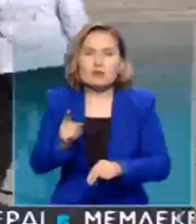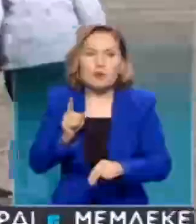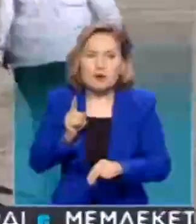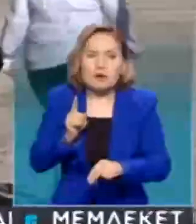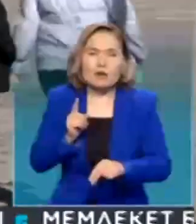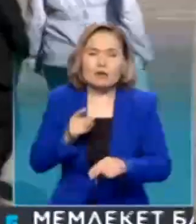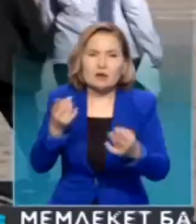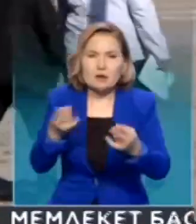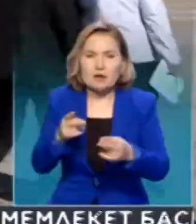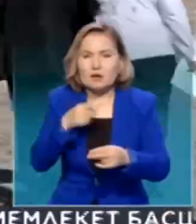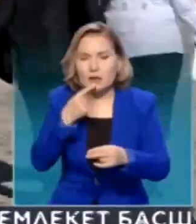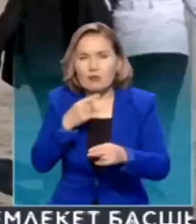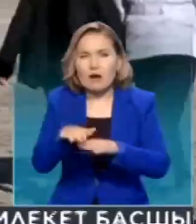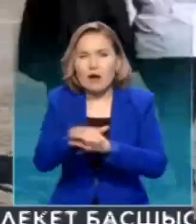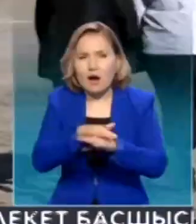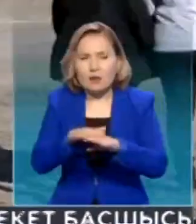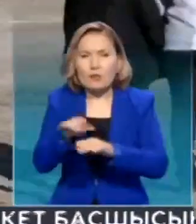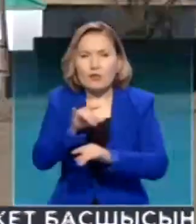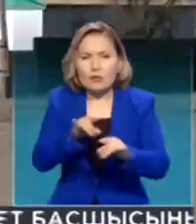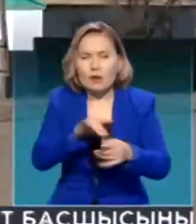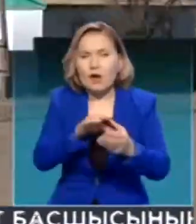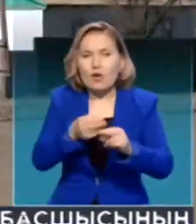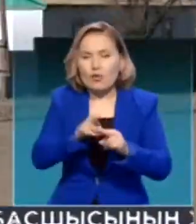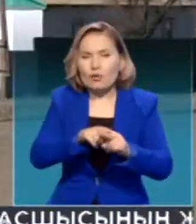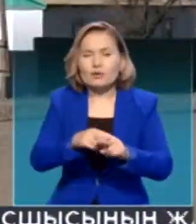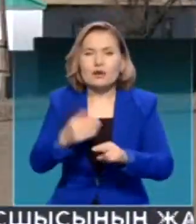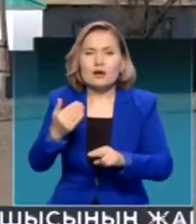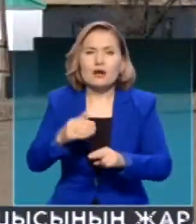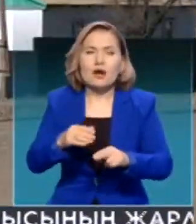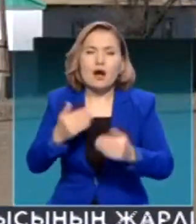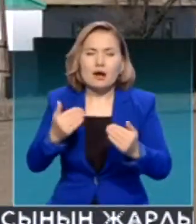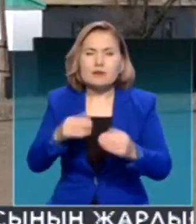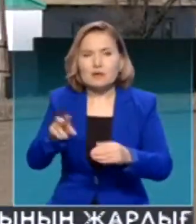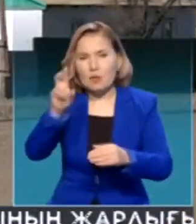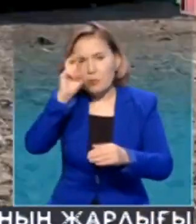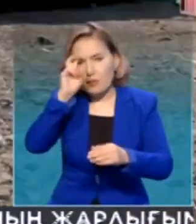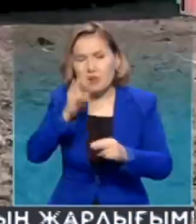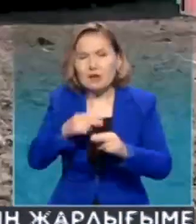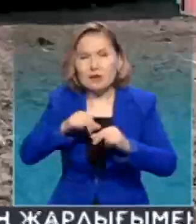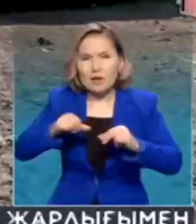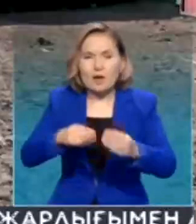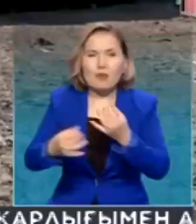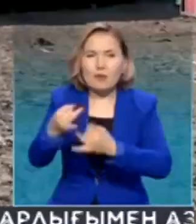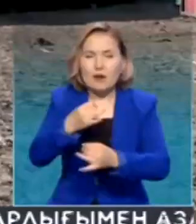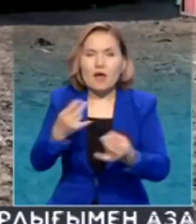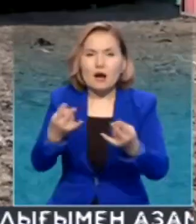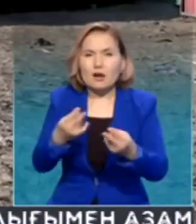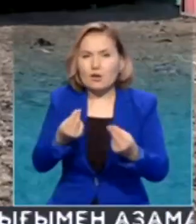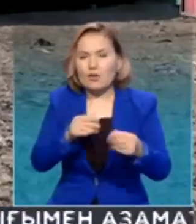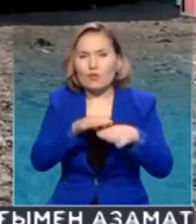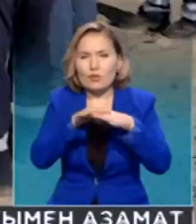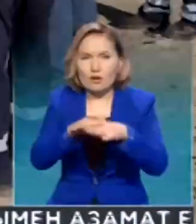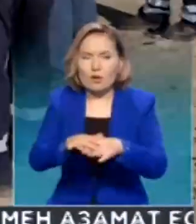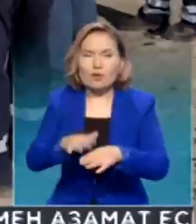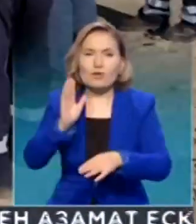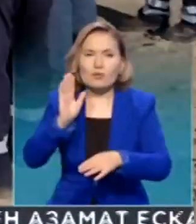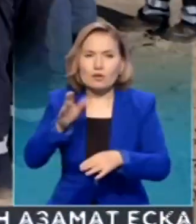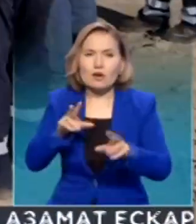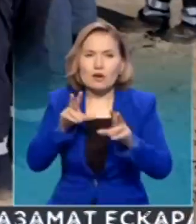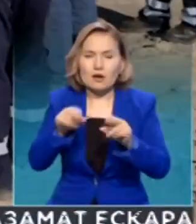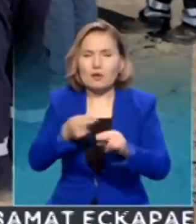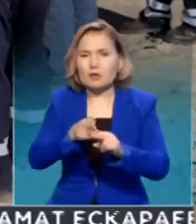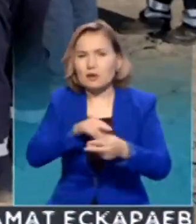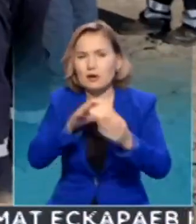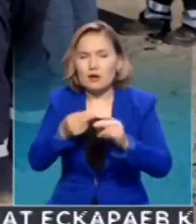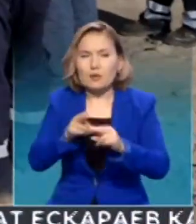халықты сабырға шақыруда. Сенсек су жүйесін тарту жобасы қазір мемлекеттік сараптамадан өтіп, қажетті қаржы көлемі өзгертіліп жатыр.